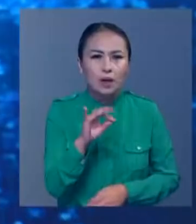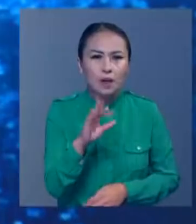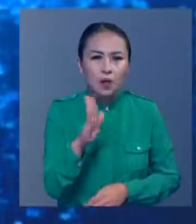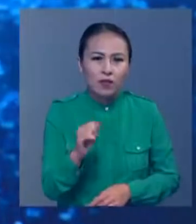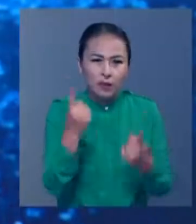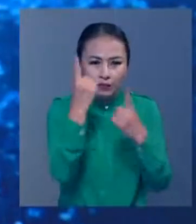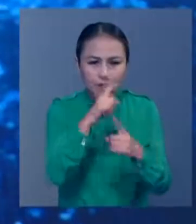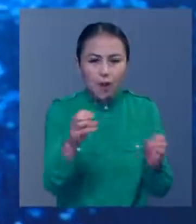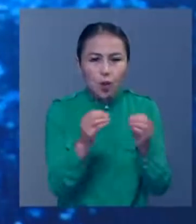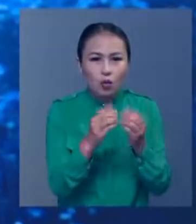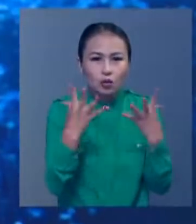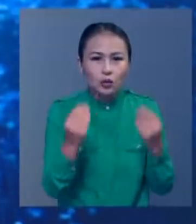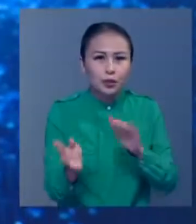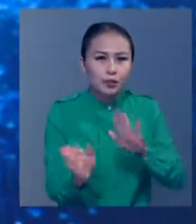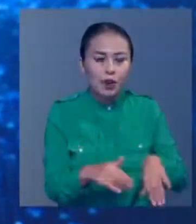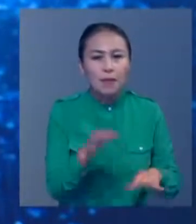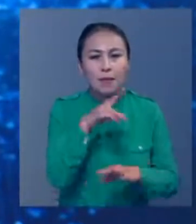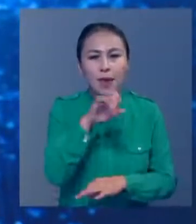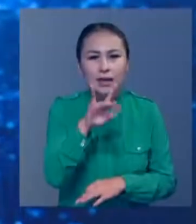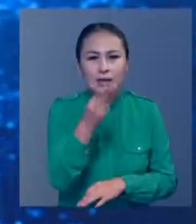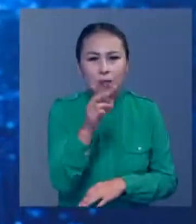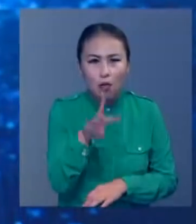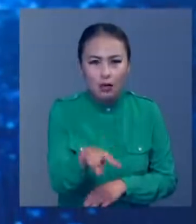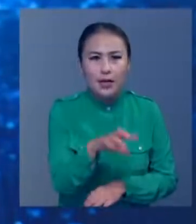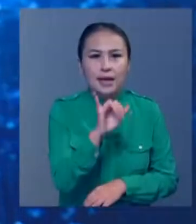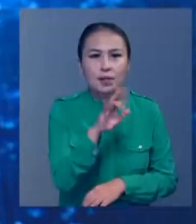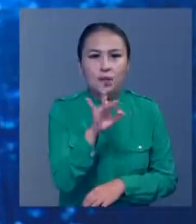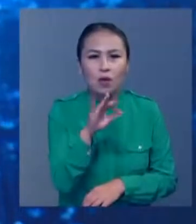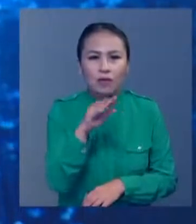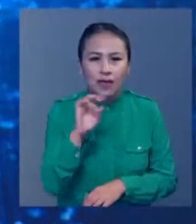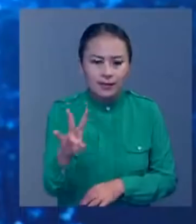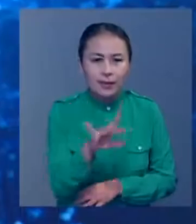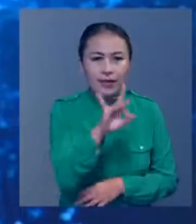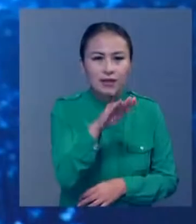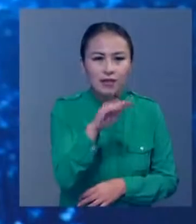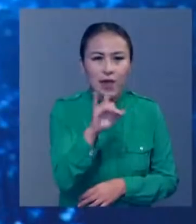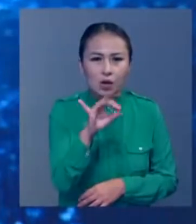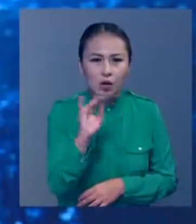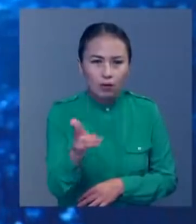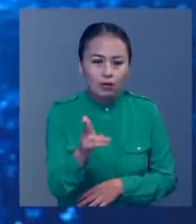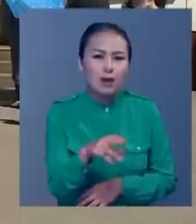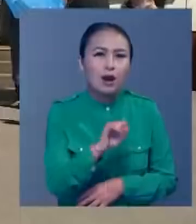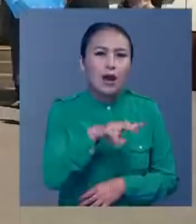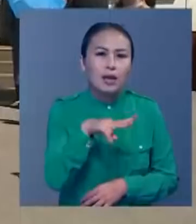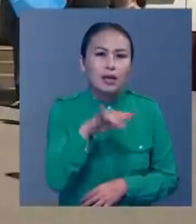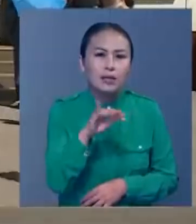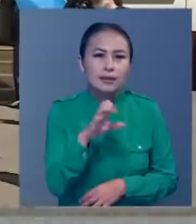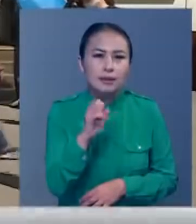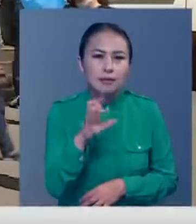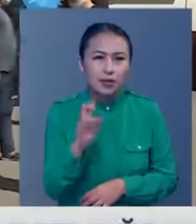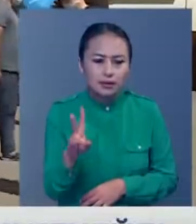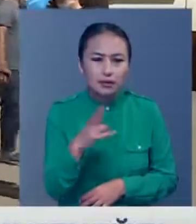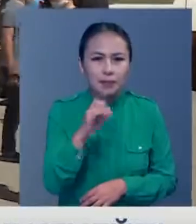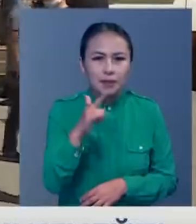Бюрабекова хабарлайды. 10 күннен кейін парацетамол, ибупрофен, ривараксабан, апиксабан мен дабигатран